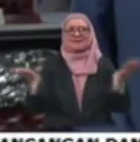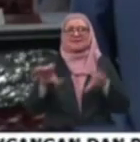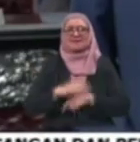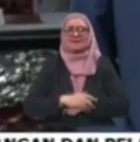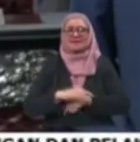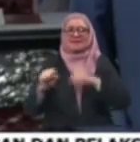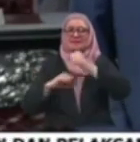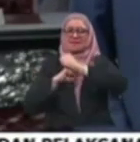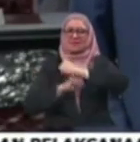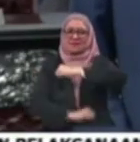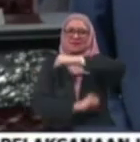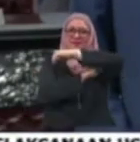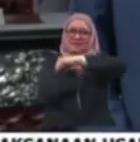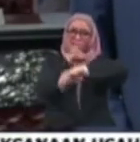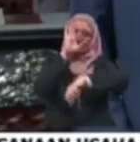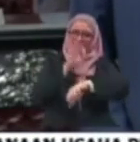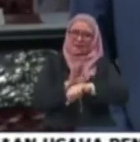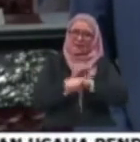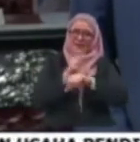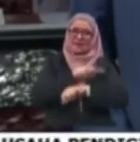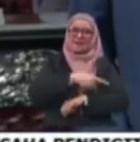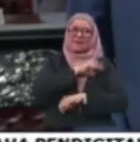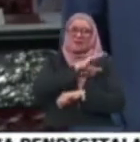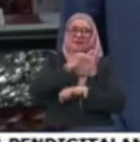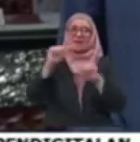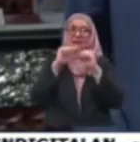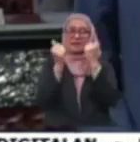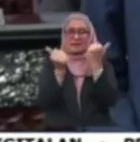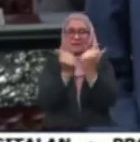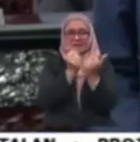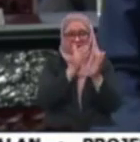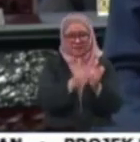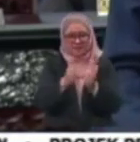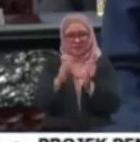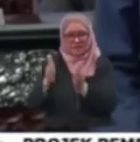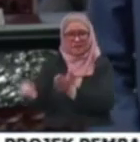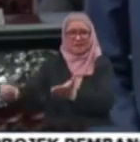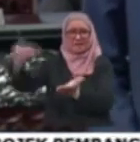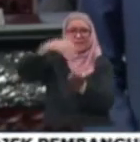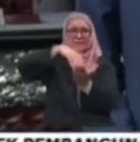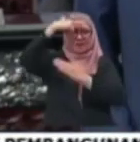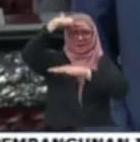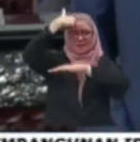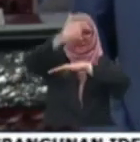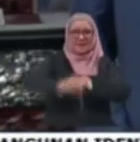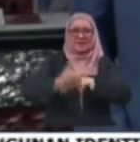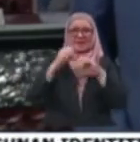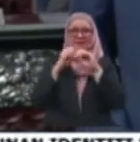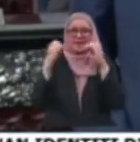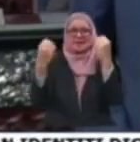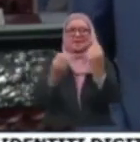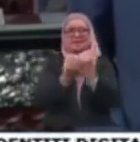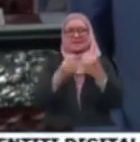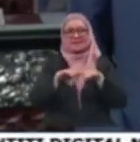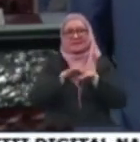struktur dan fungsi kementerian dan agensi akan disusun semula bagi mewujudkan organisasi yang lebih